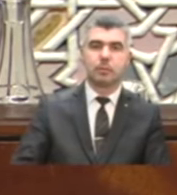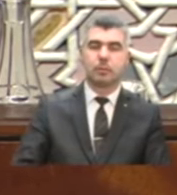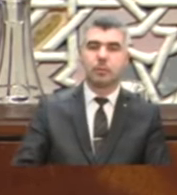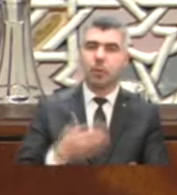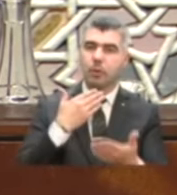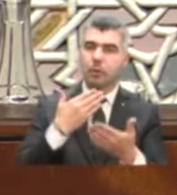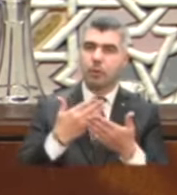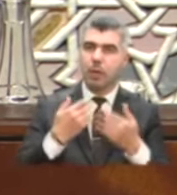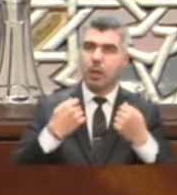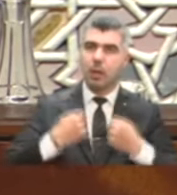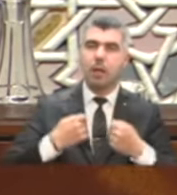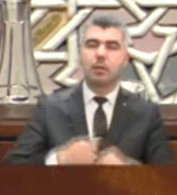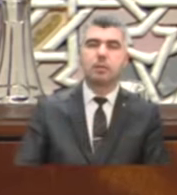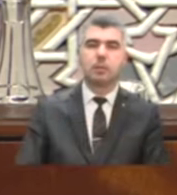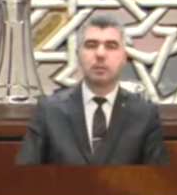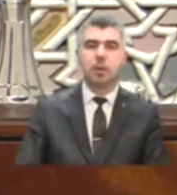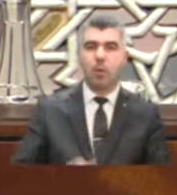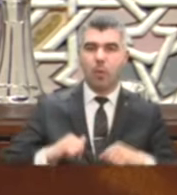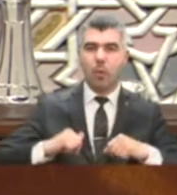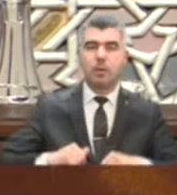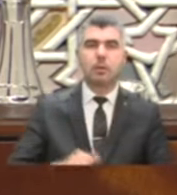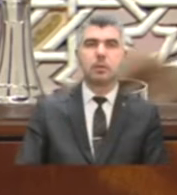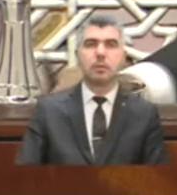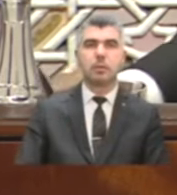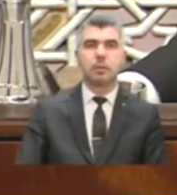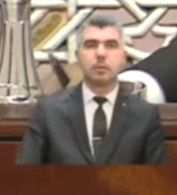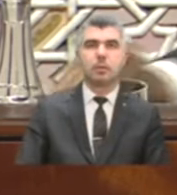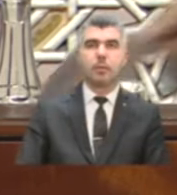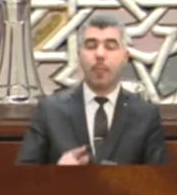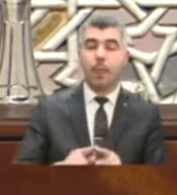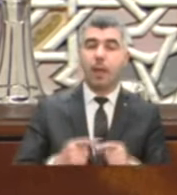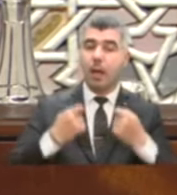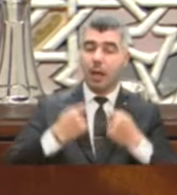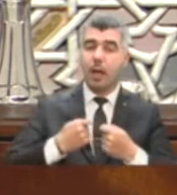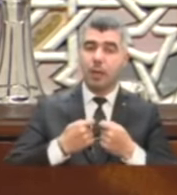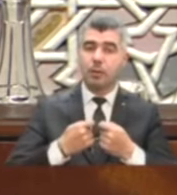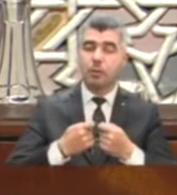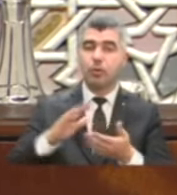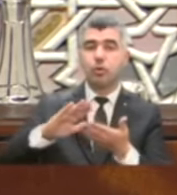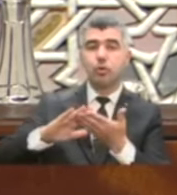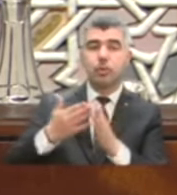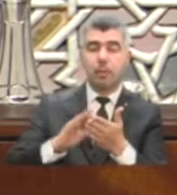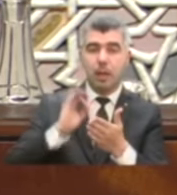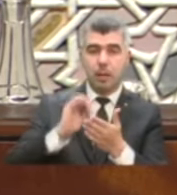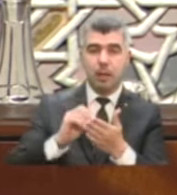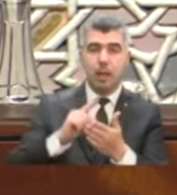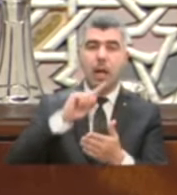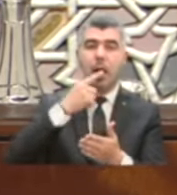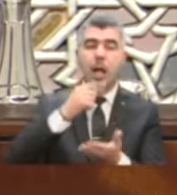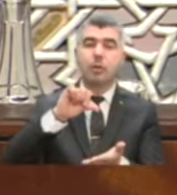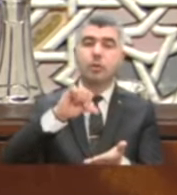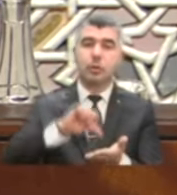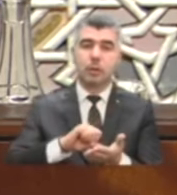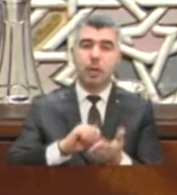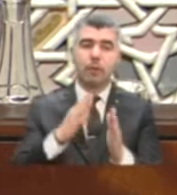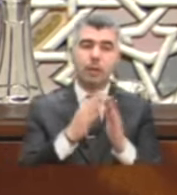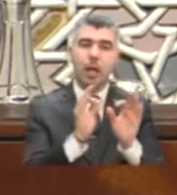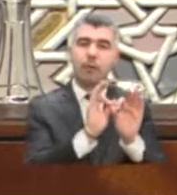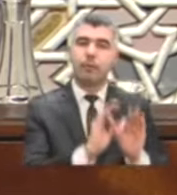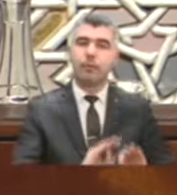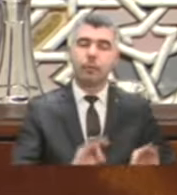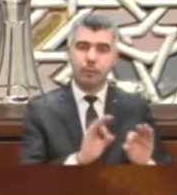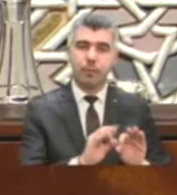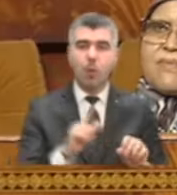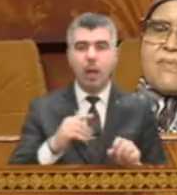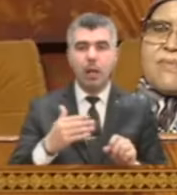شكرا سيد الرئيس. السيدة الوزيرة، أنا رئيس الجمعية ديال الأطفال المتخلى عنهم في الرشيدية، وعندنا أطفال